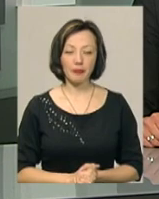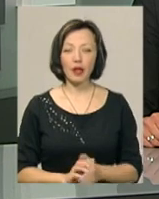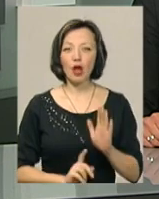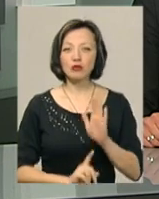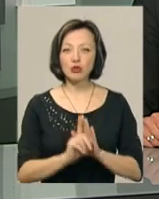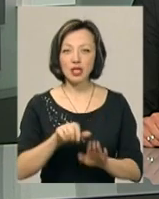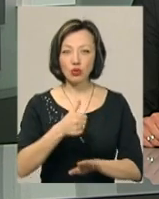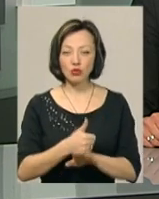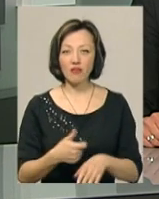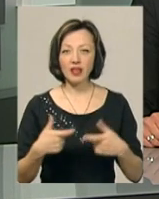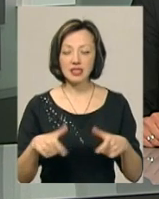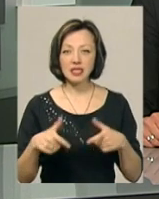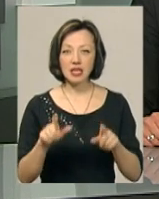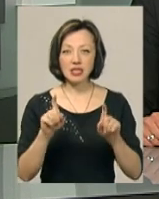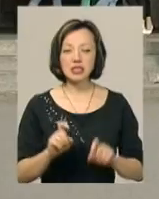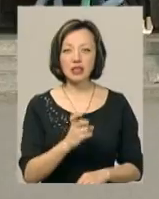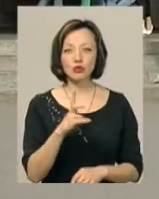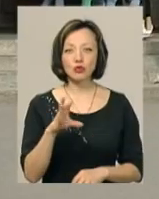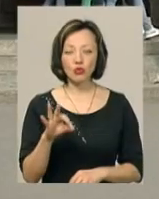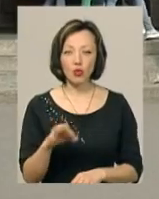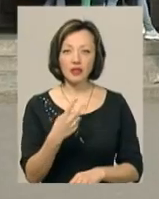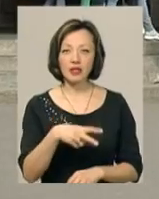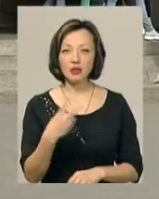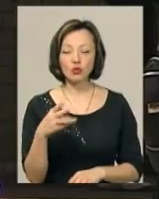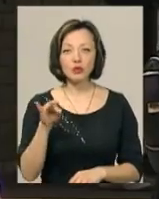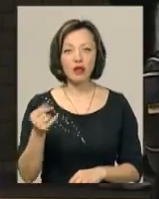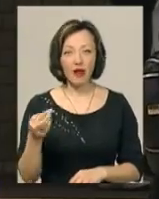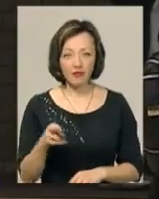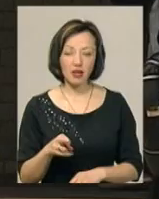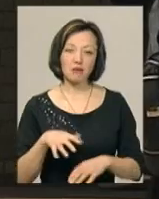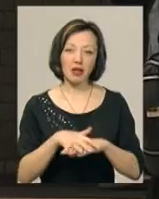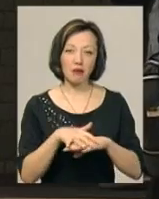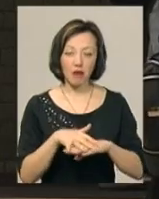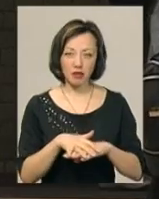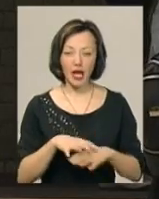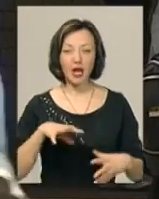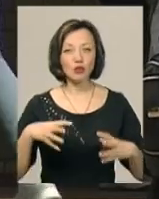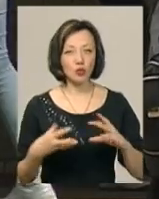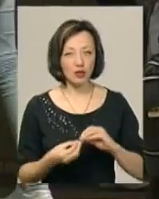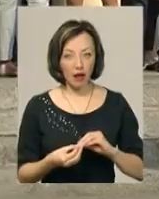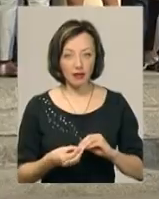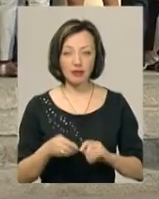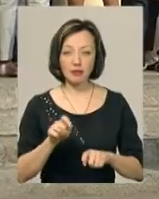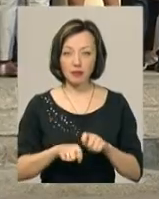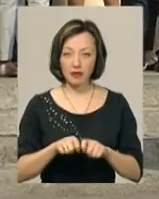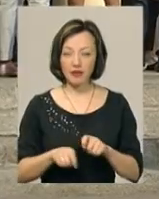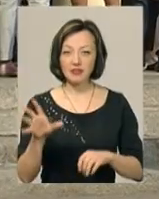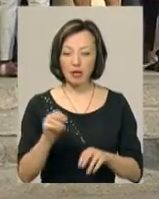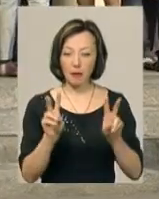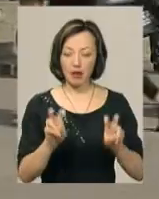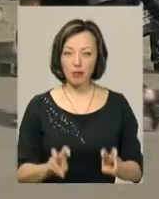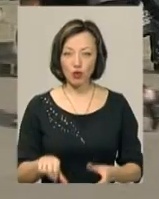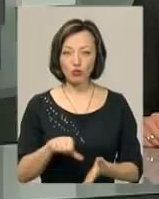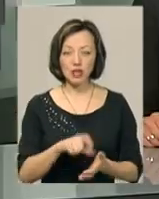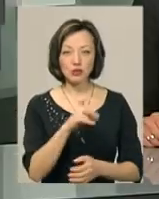Розпочнеться основна сесія зовнішнього незалежного оцінювання 22 травня із тесту з математики. Результати тестування з усіх предметів